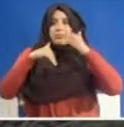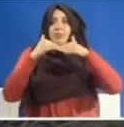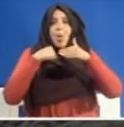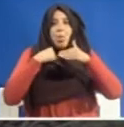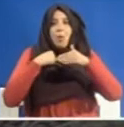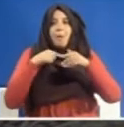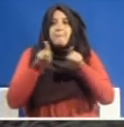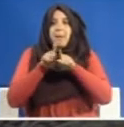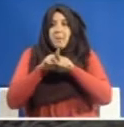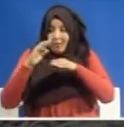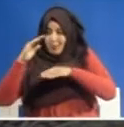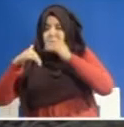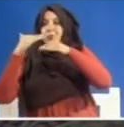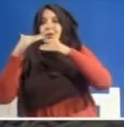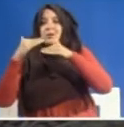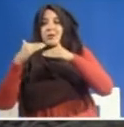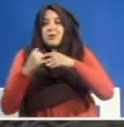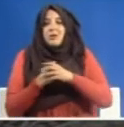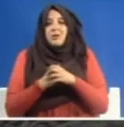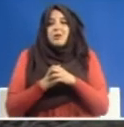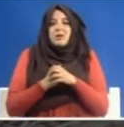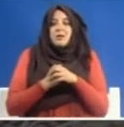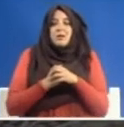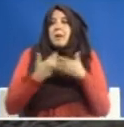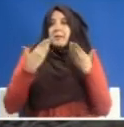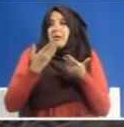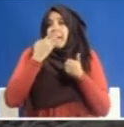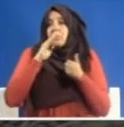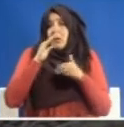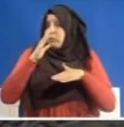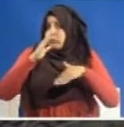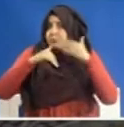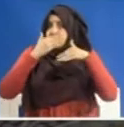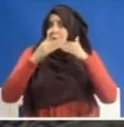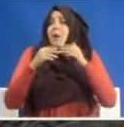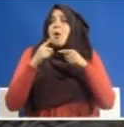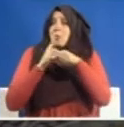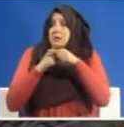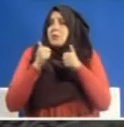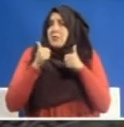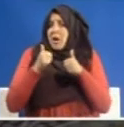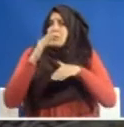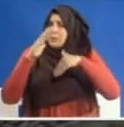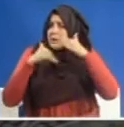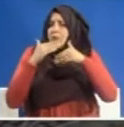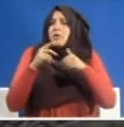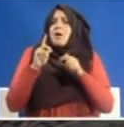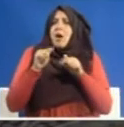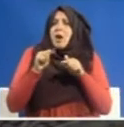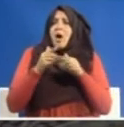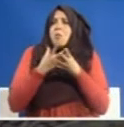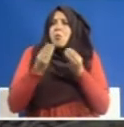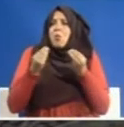أن تقدم البدائل. والتكنولوجيات الآن والحمد لله في تطور من الناحية الإيجابية، يعني هناك من يحصن